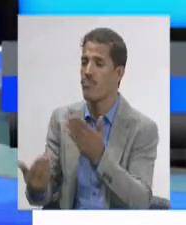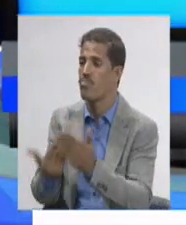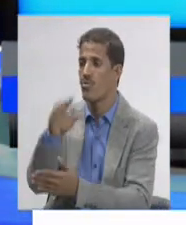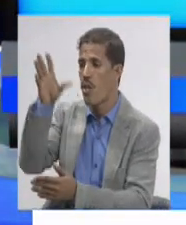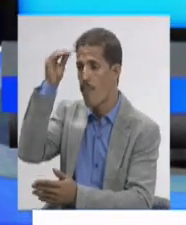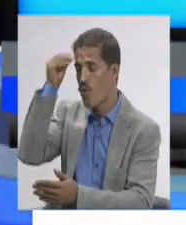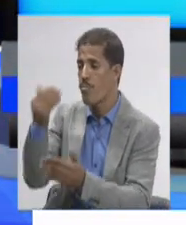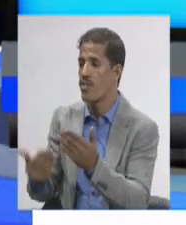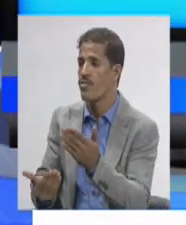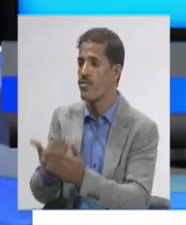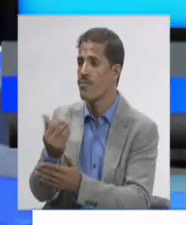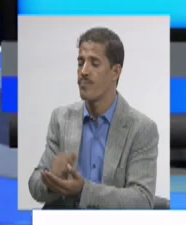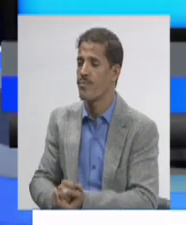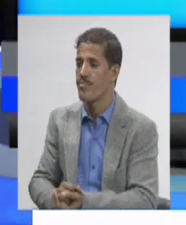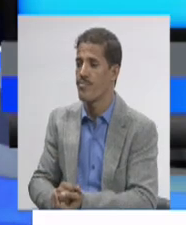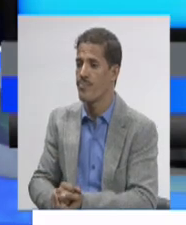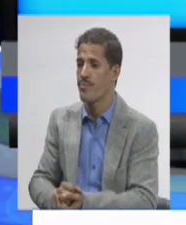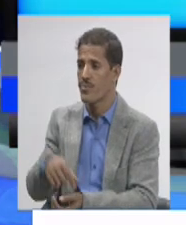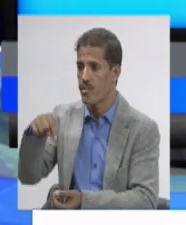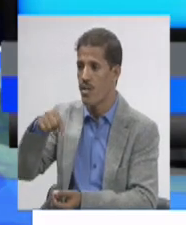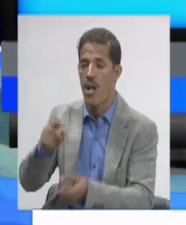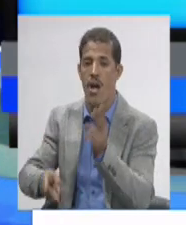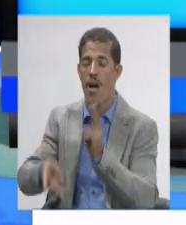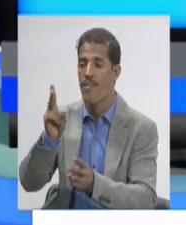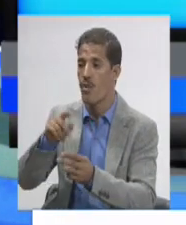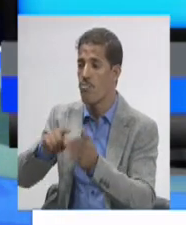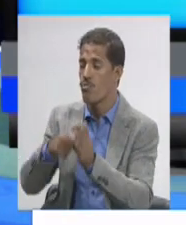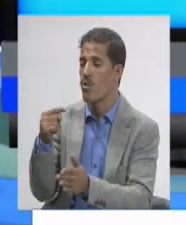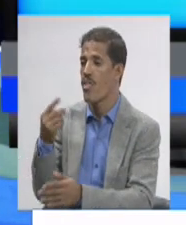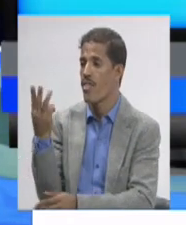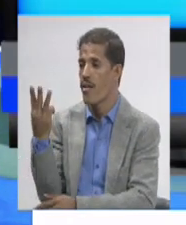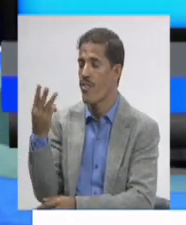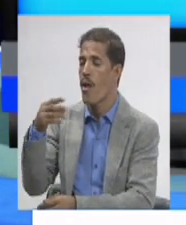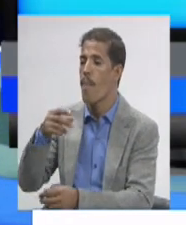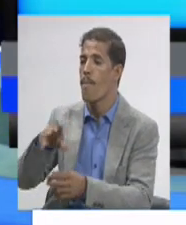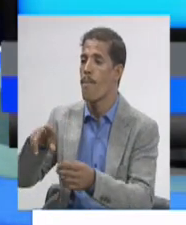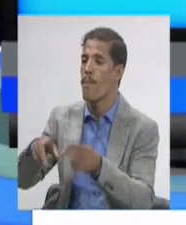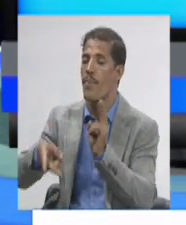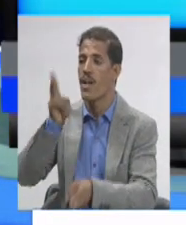النسخه اهلا بك ما الجديد الذي تحمله النسخه الثالثه من المهرجان الدولي